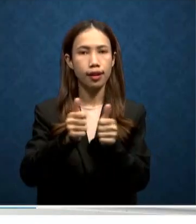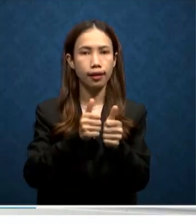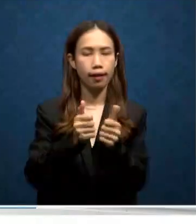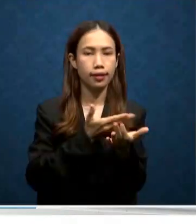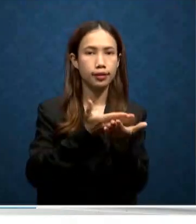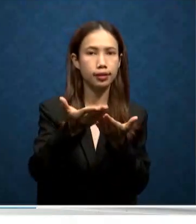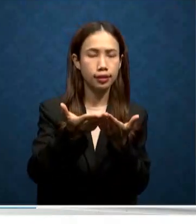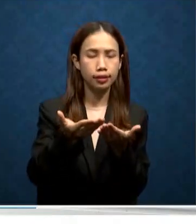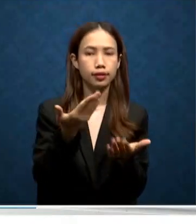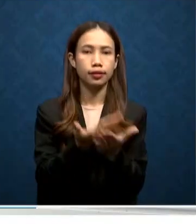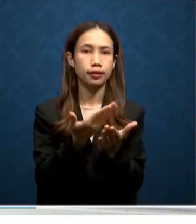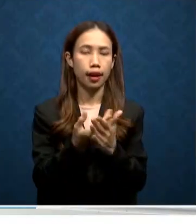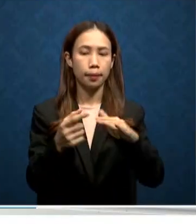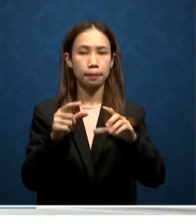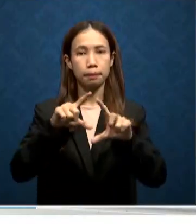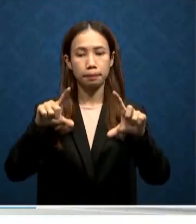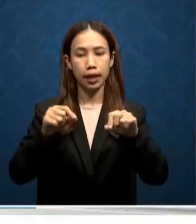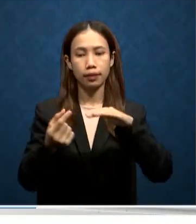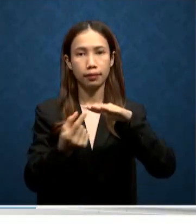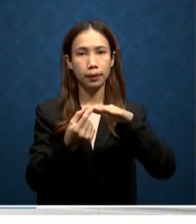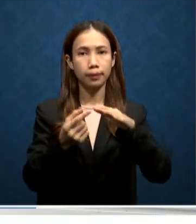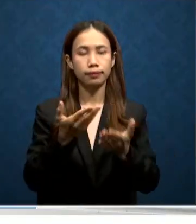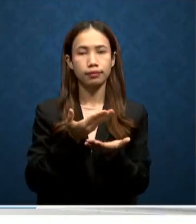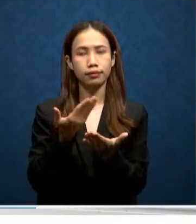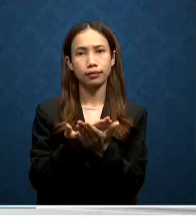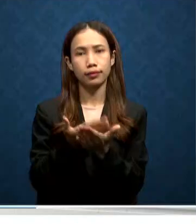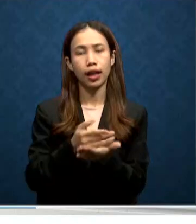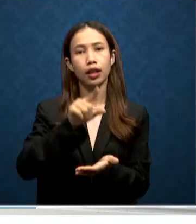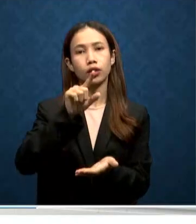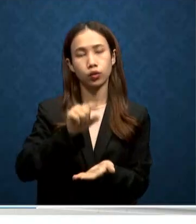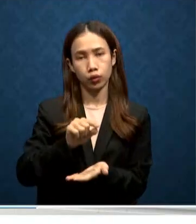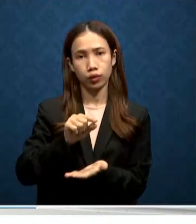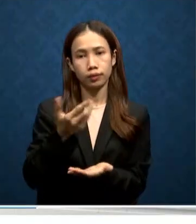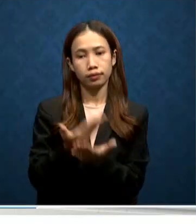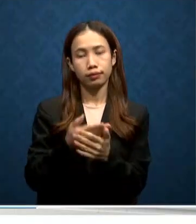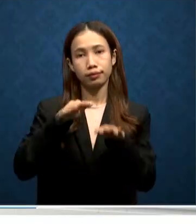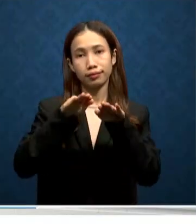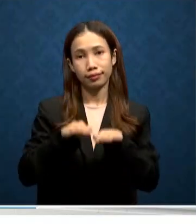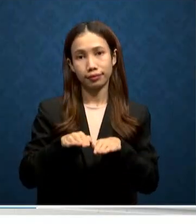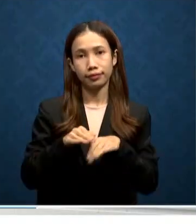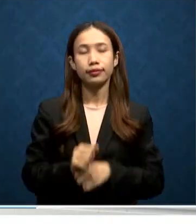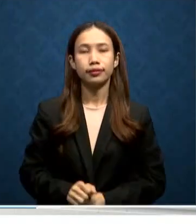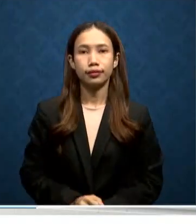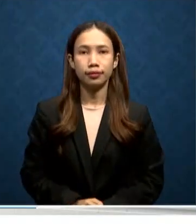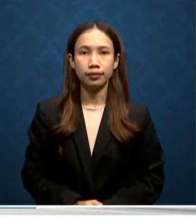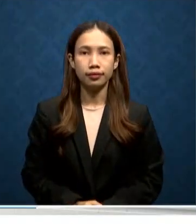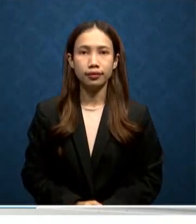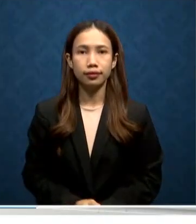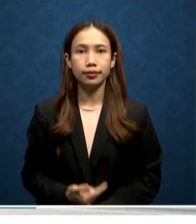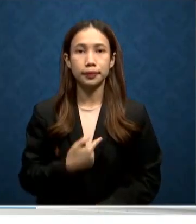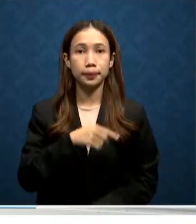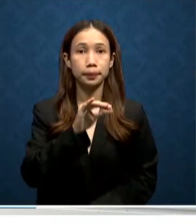ค่อนข้างน้อยทำให้ราคาป้ายประมูลเนี่ยมีราคาที่ต่ำบางทีบางทีนะ